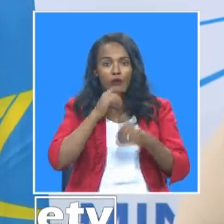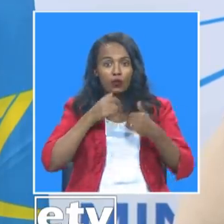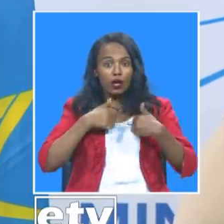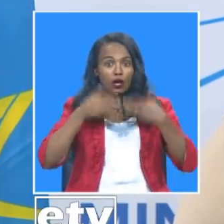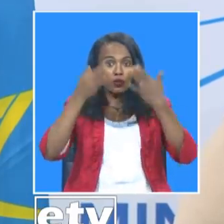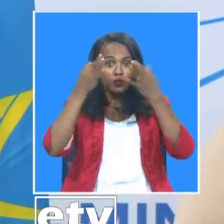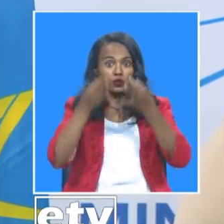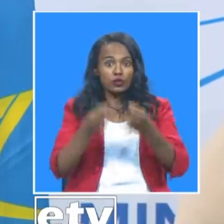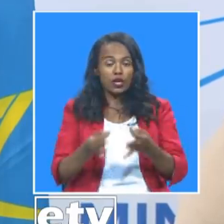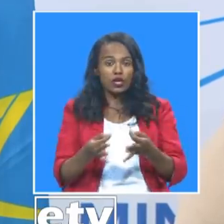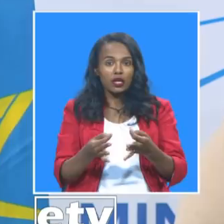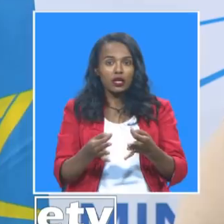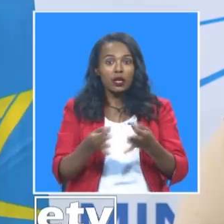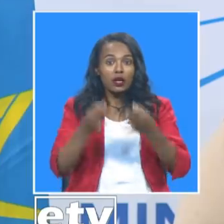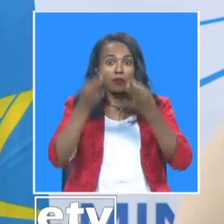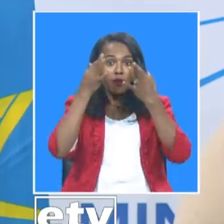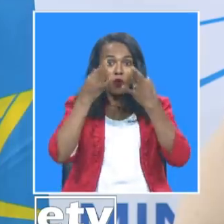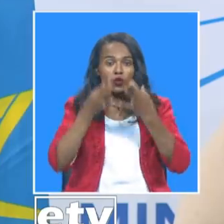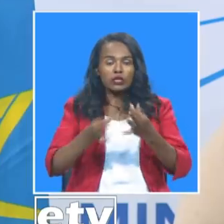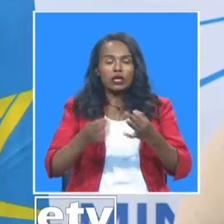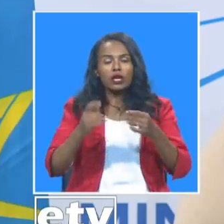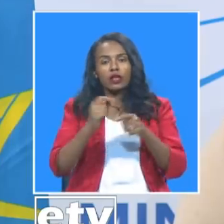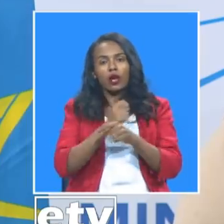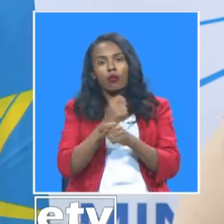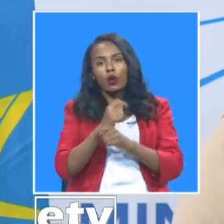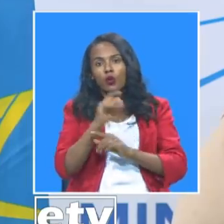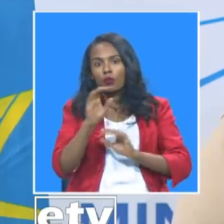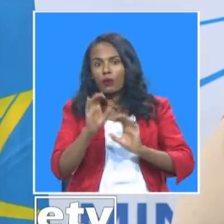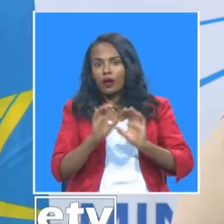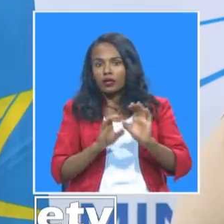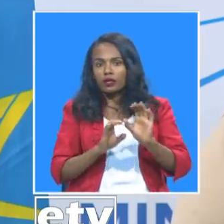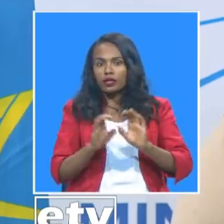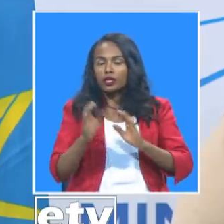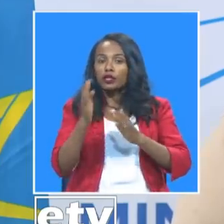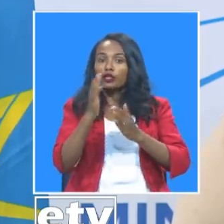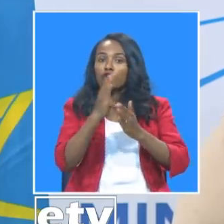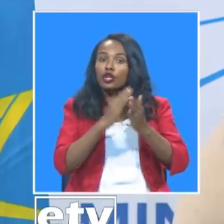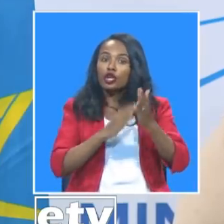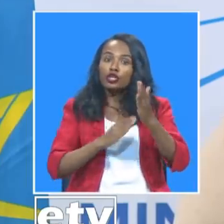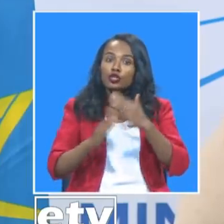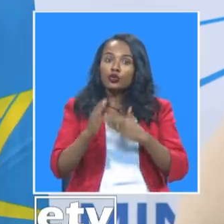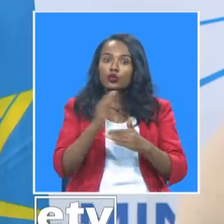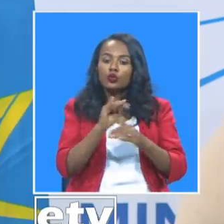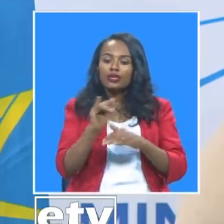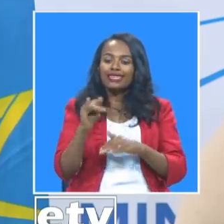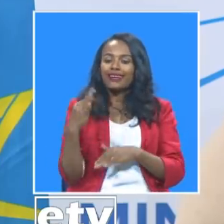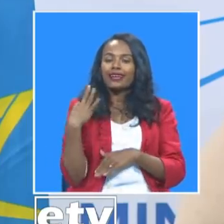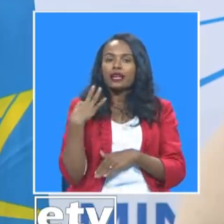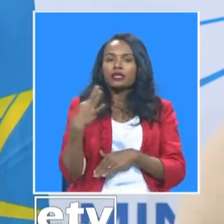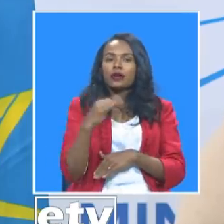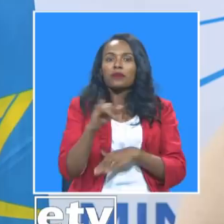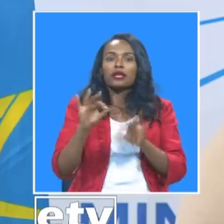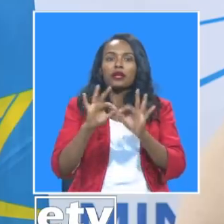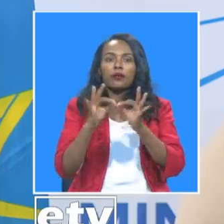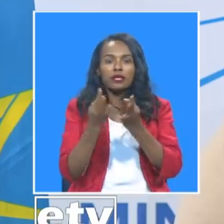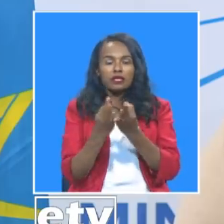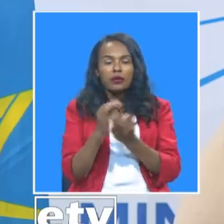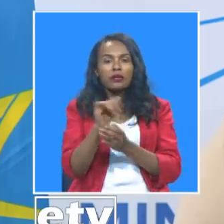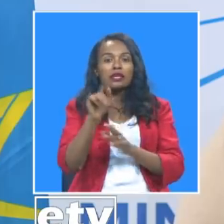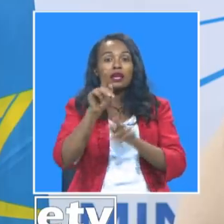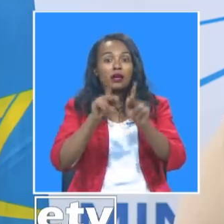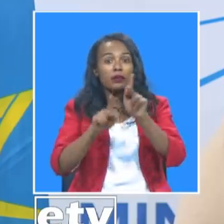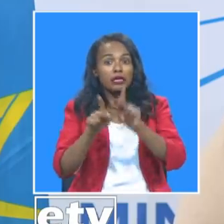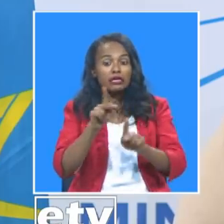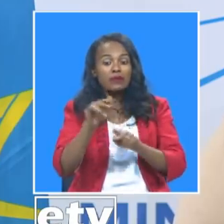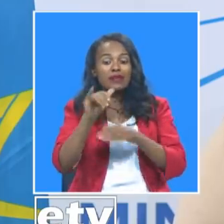ውሳኔ በመወሰን ተግባራዊ በማድረግ ከችግሩ እንደ ግለሰብ፣ እንደ ቤተሰብ፣ እንደ ህብረተሰብ